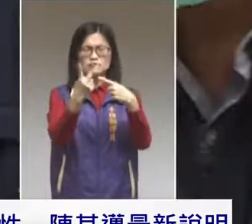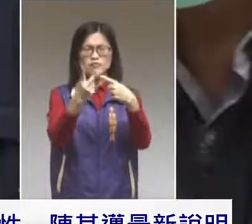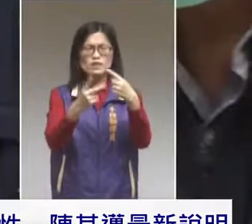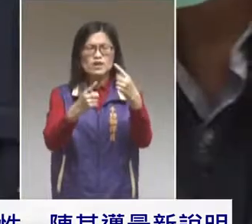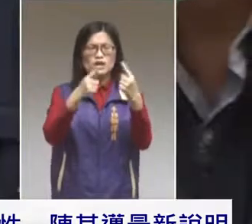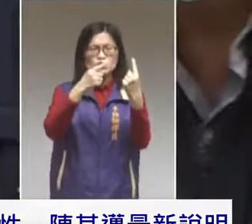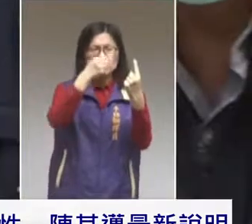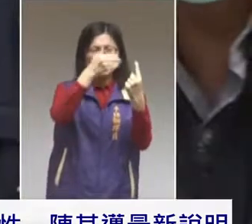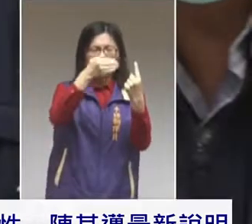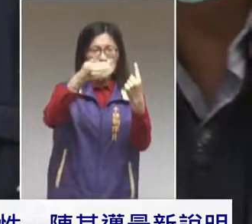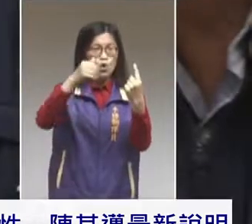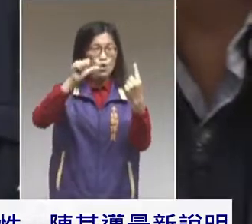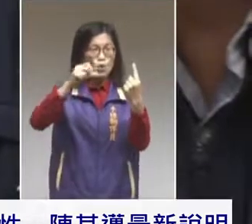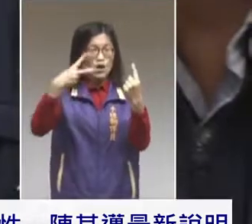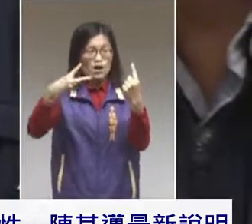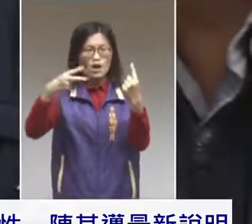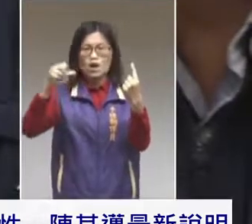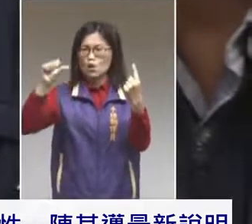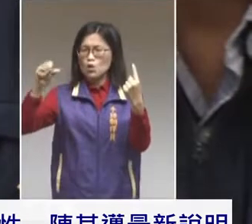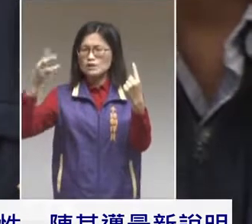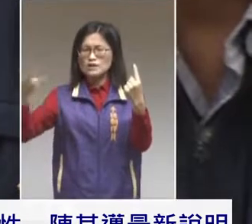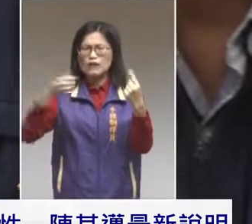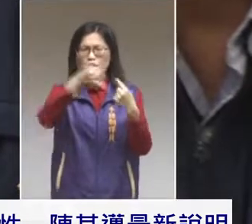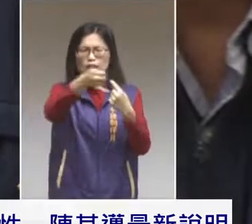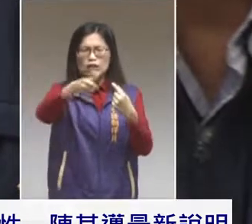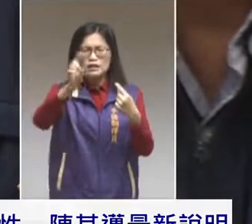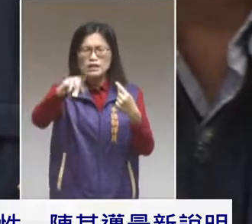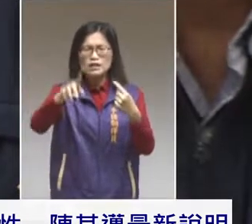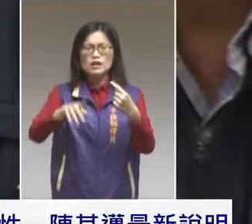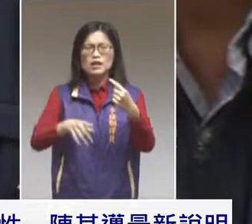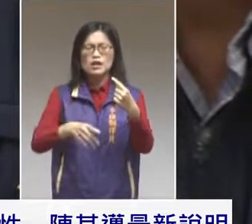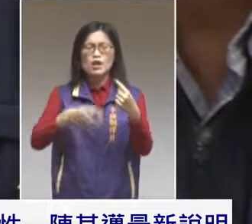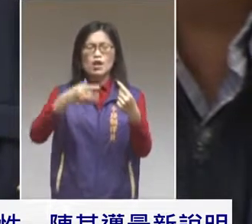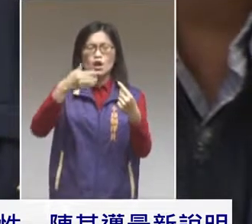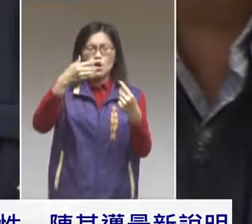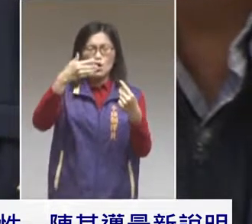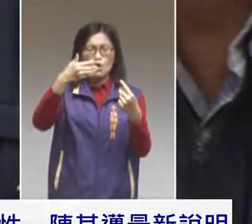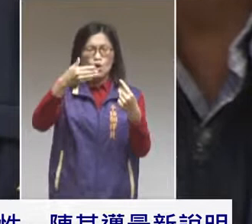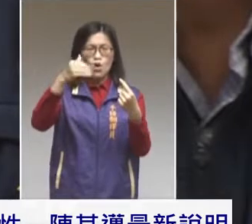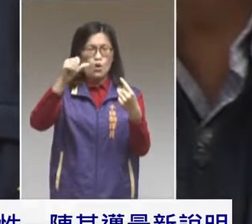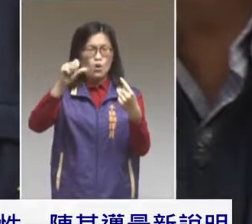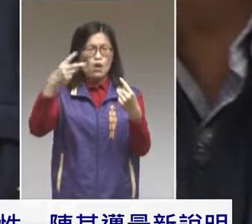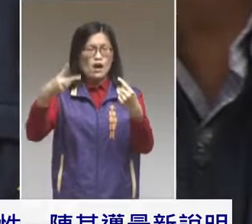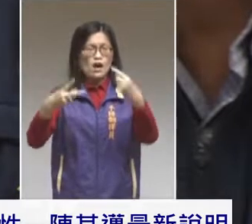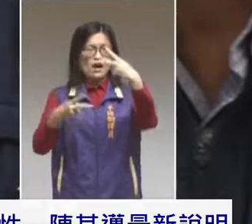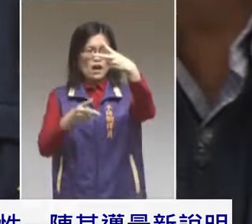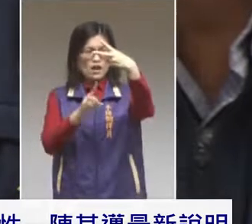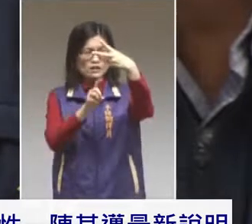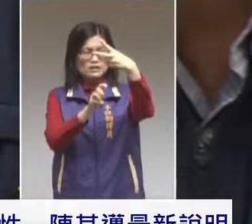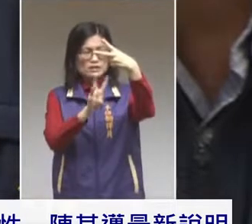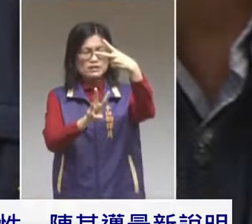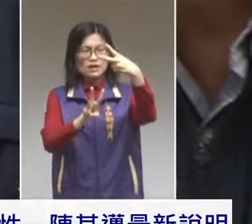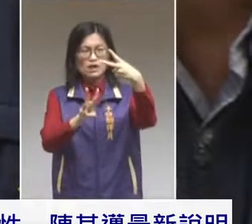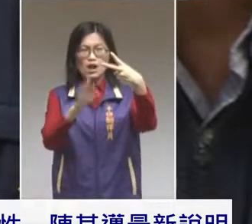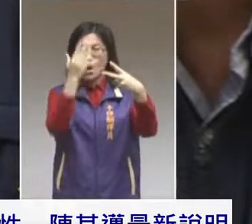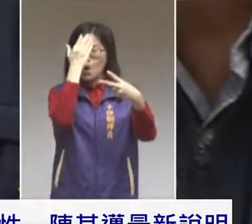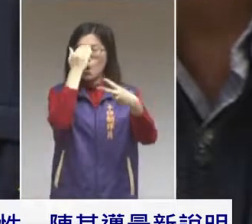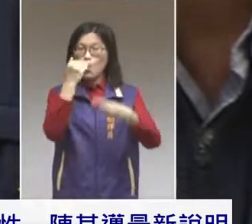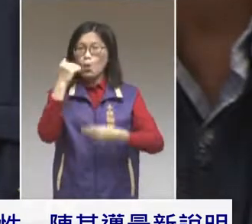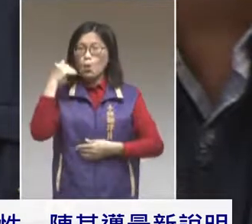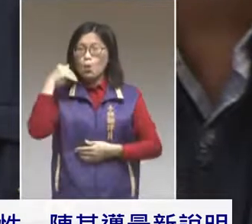也针对今天确诊的两例个案，19952跟19953，我们进行逐一公布。那19952